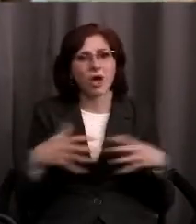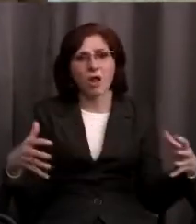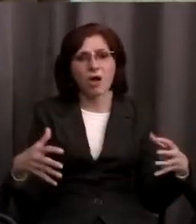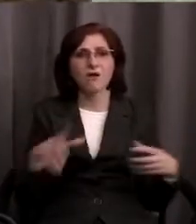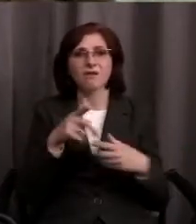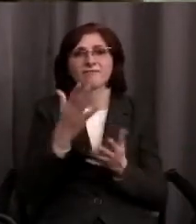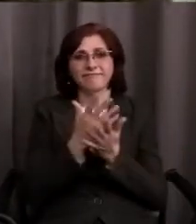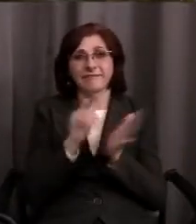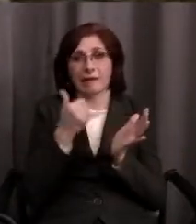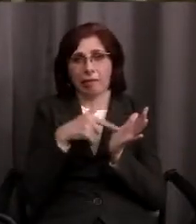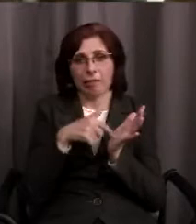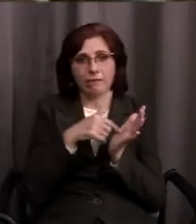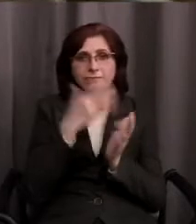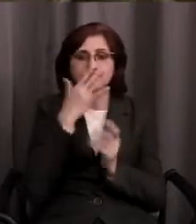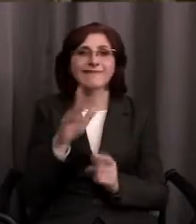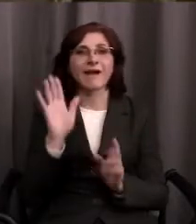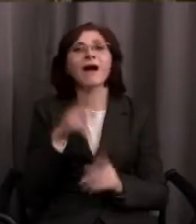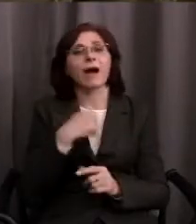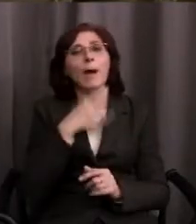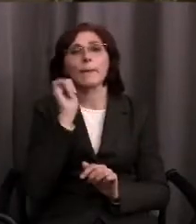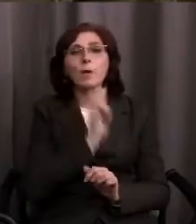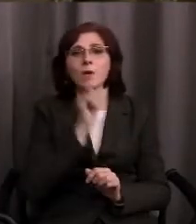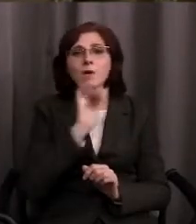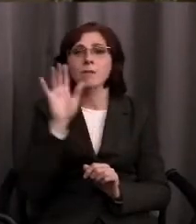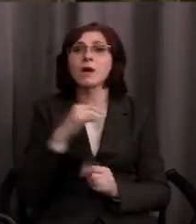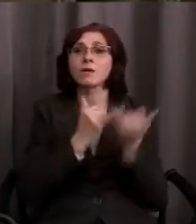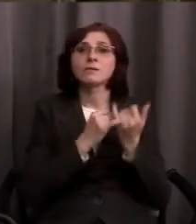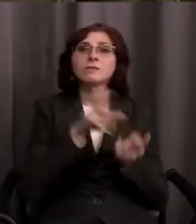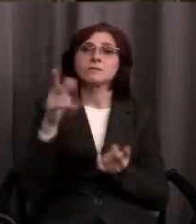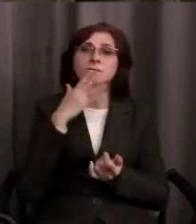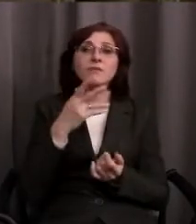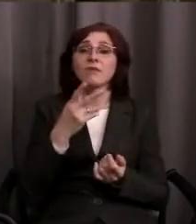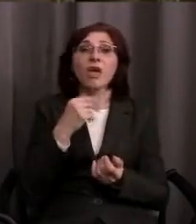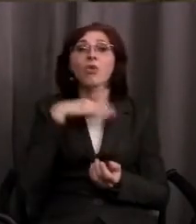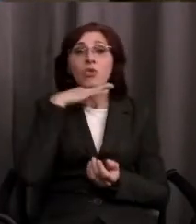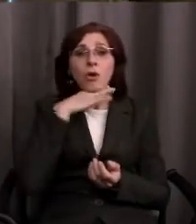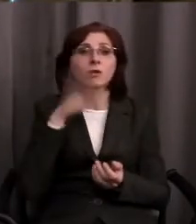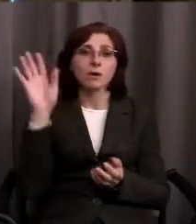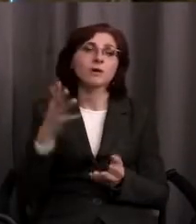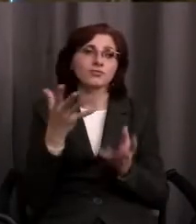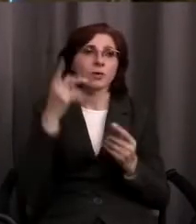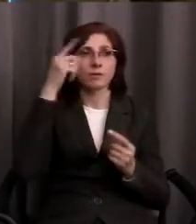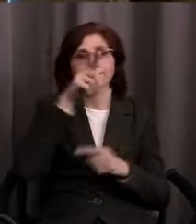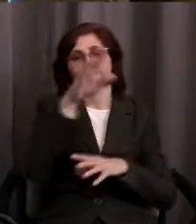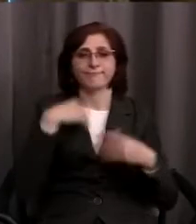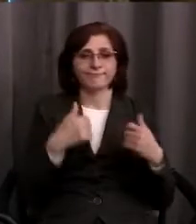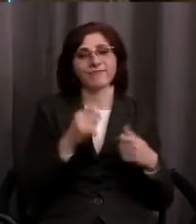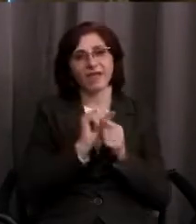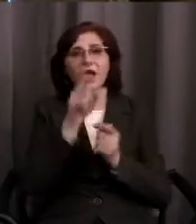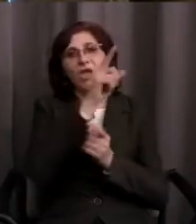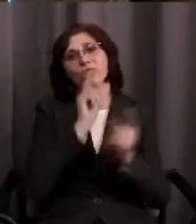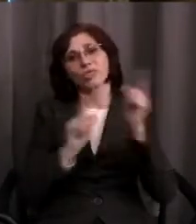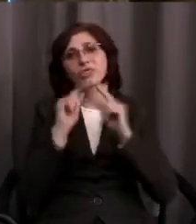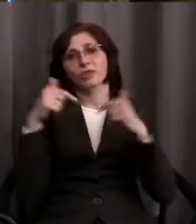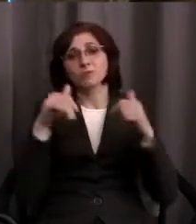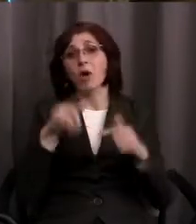w pigułce, nomen omen. Spróbuję to zrobić, jeśli Państwo poczujecie niedosyt w kuluarach, jestem dostępny,